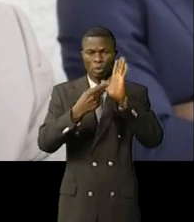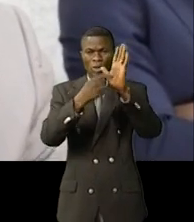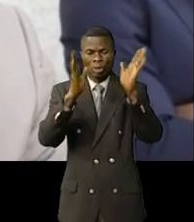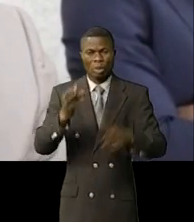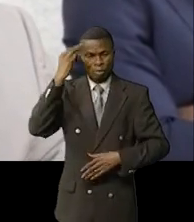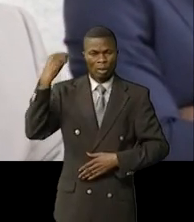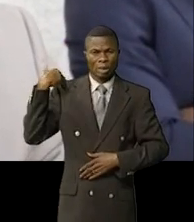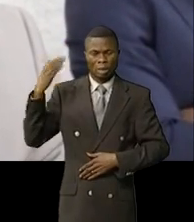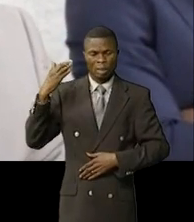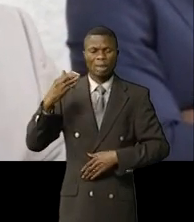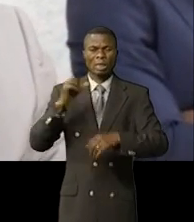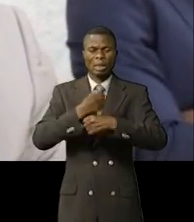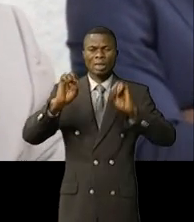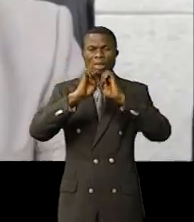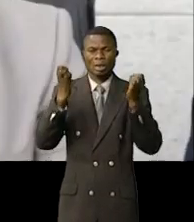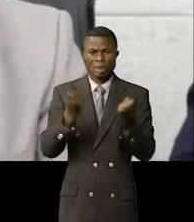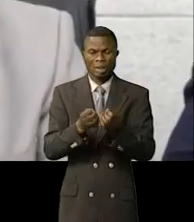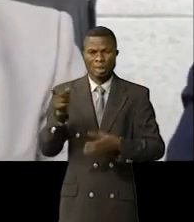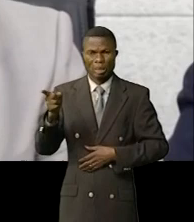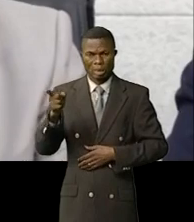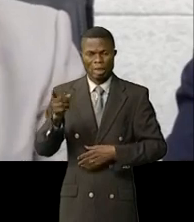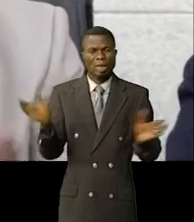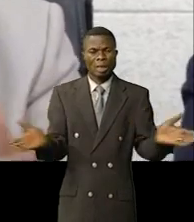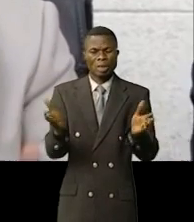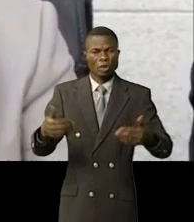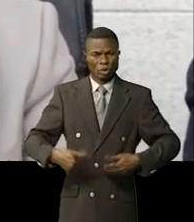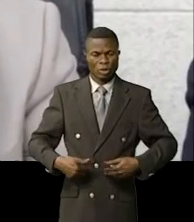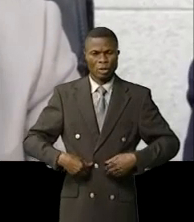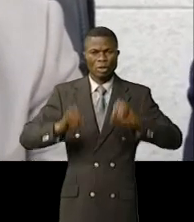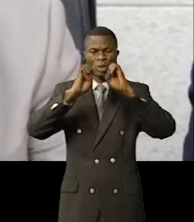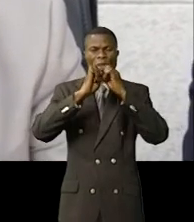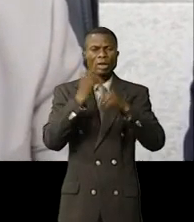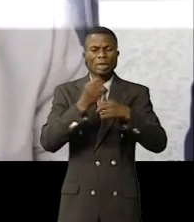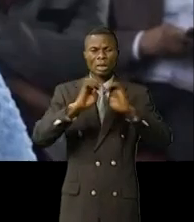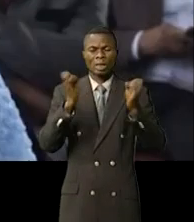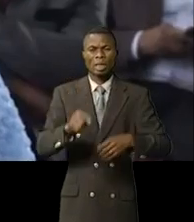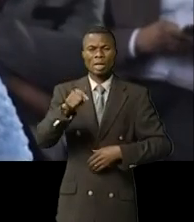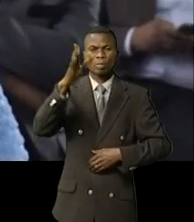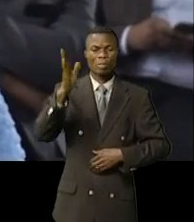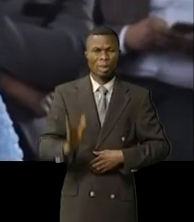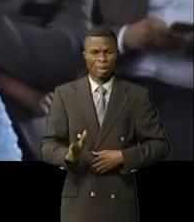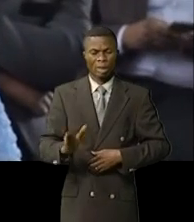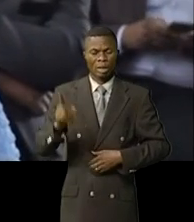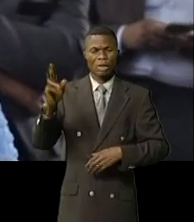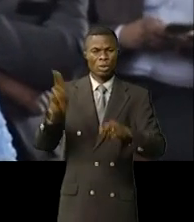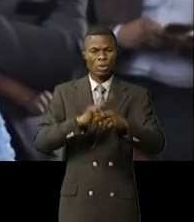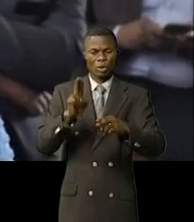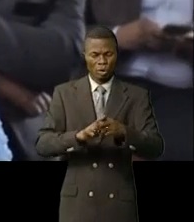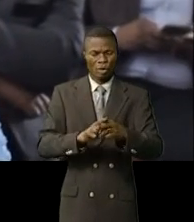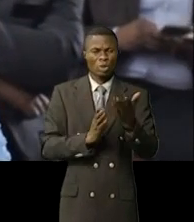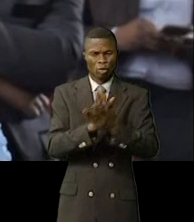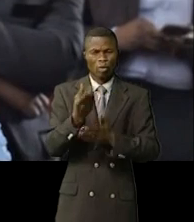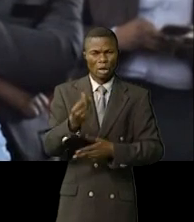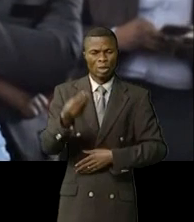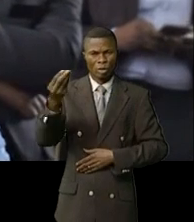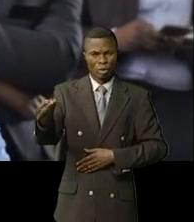ministre d'État de l'Entrepreneuriat, Pascal Cello, a encouragé les jeunes entrepreneurs millionnaires en herbe à une utilisation rationnelle de ces